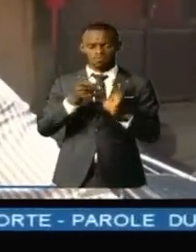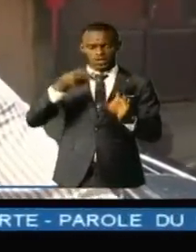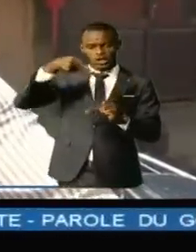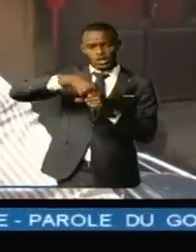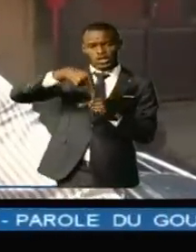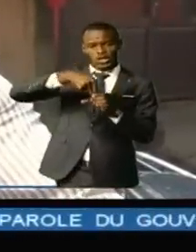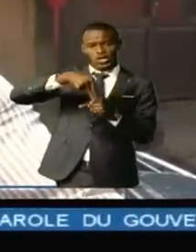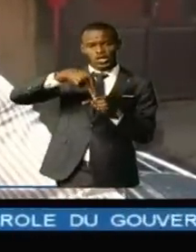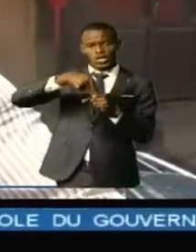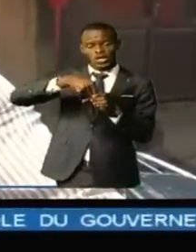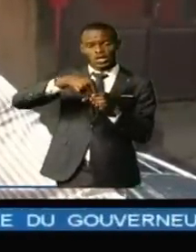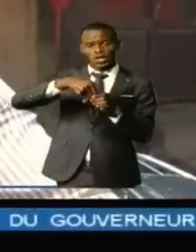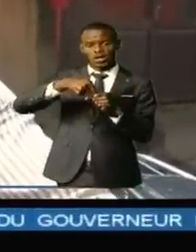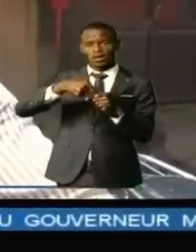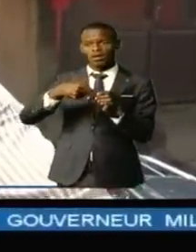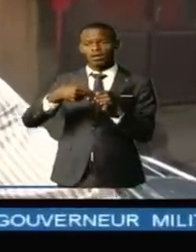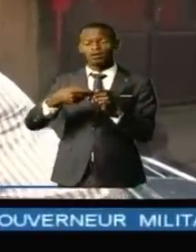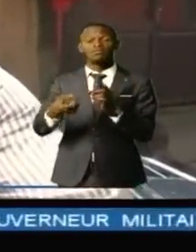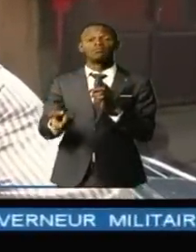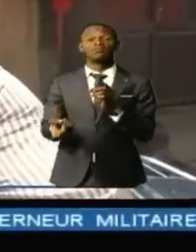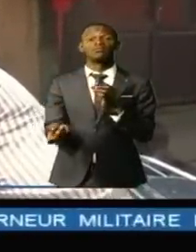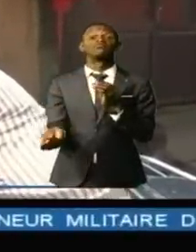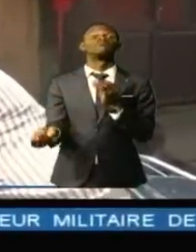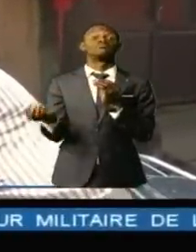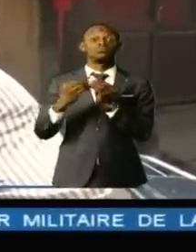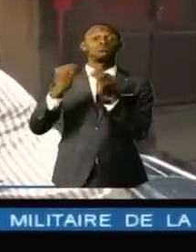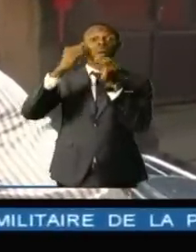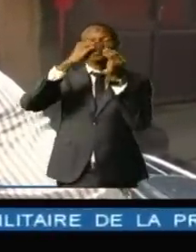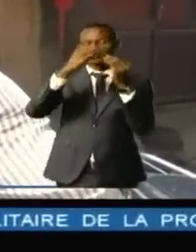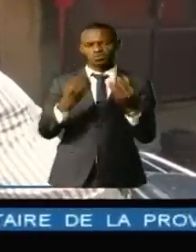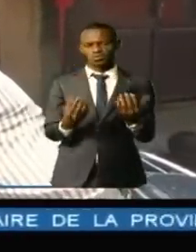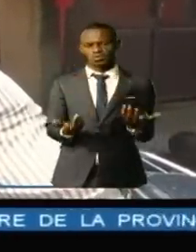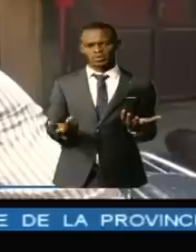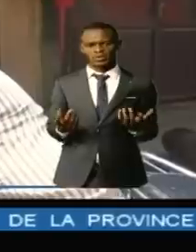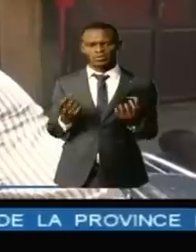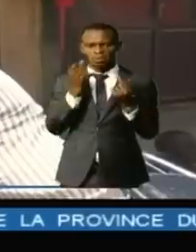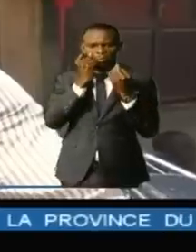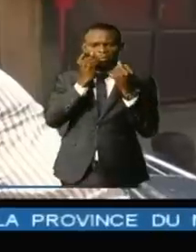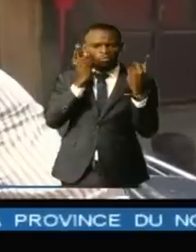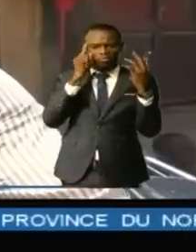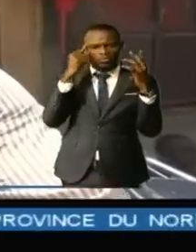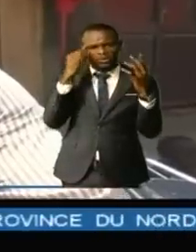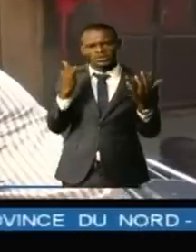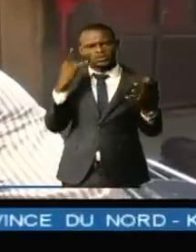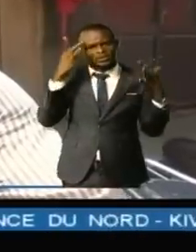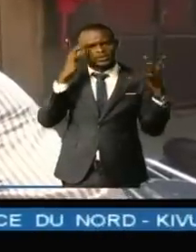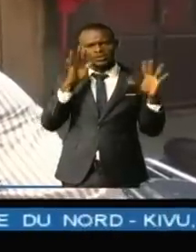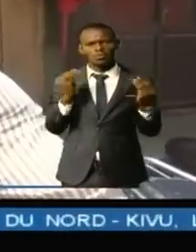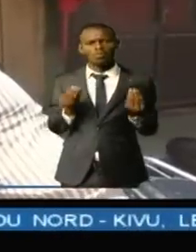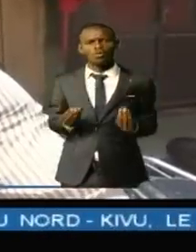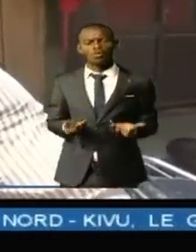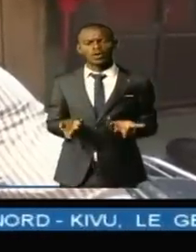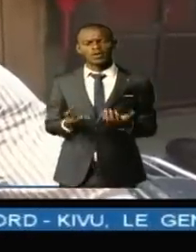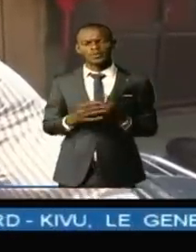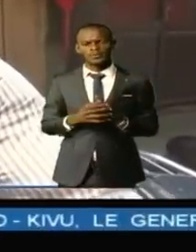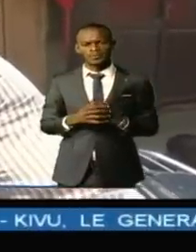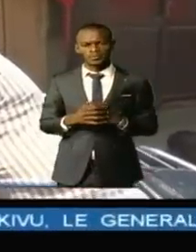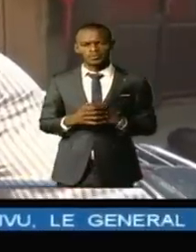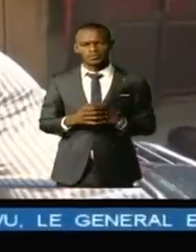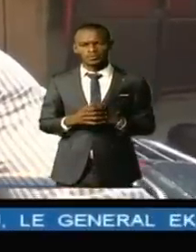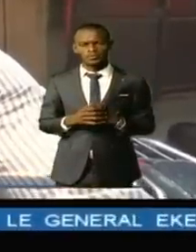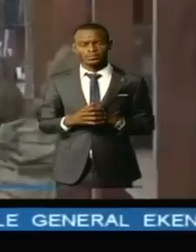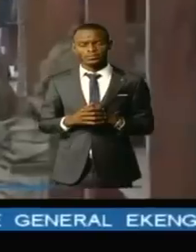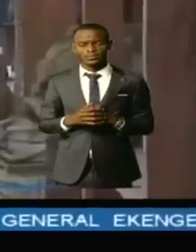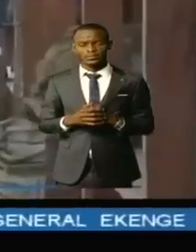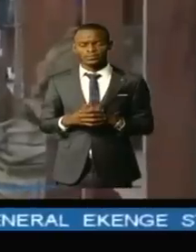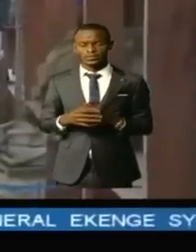s'impliquer, qu'elles trouvent comment trouver la solution à ces problèmes. Parce que nous, les taximens, nous vivons au taux du jour. On a ici, taux du